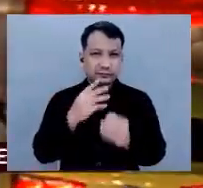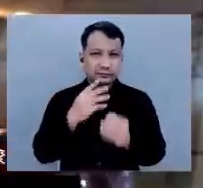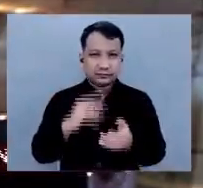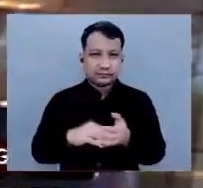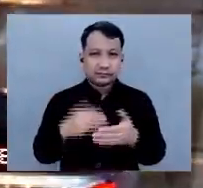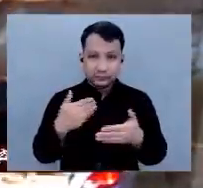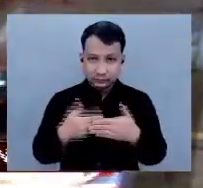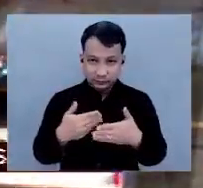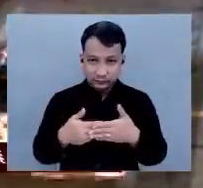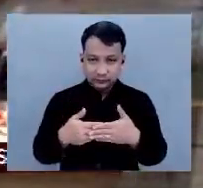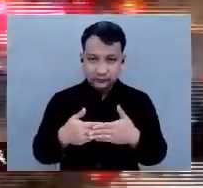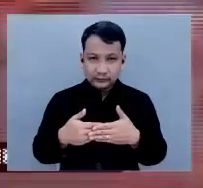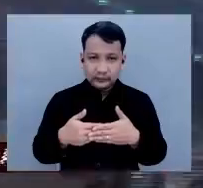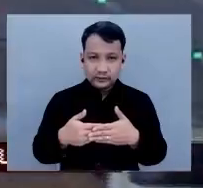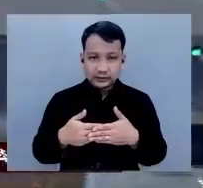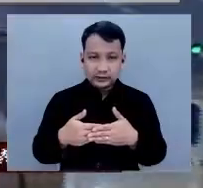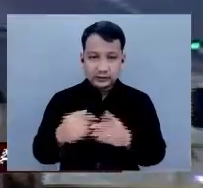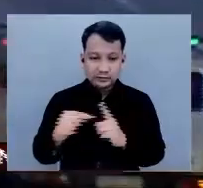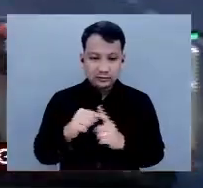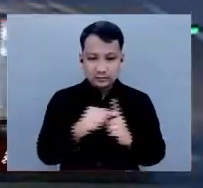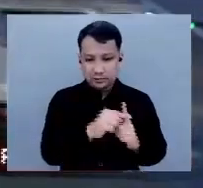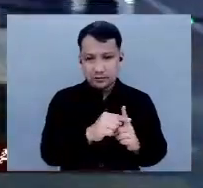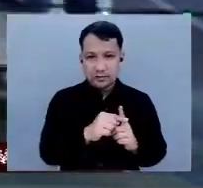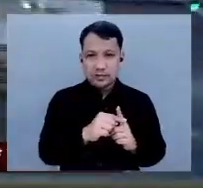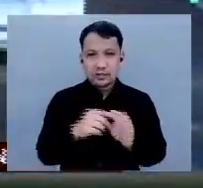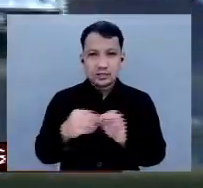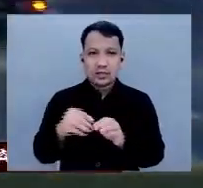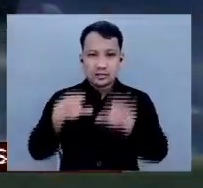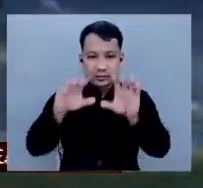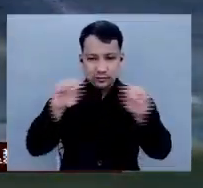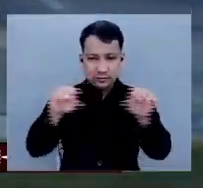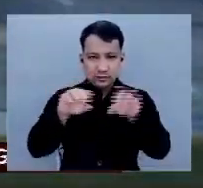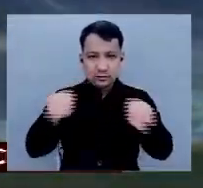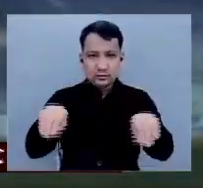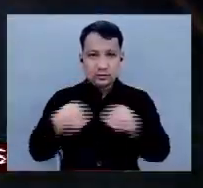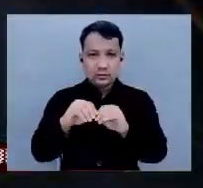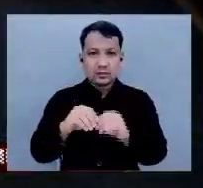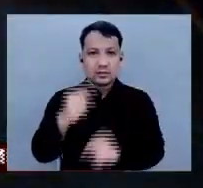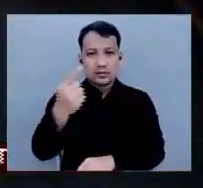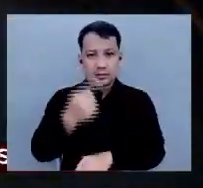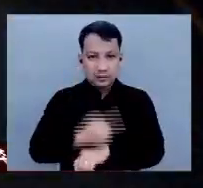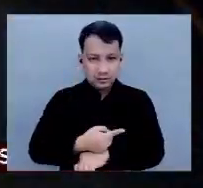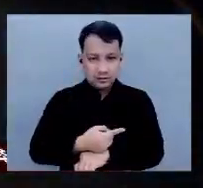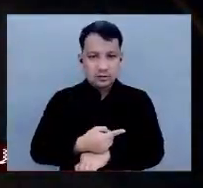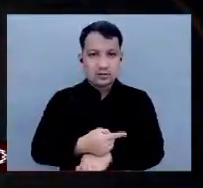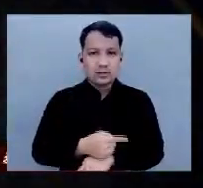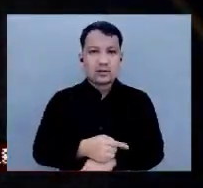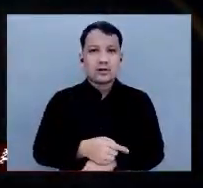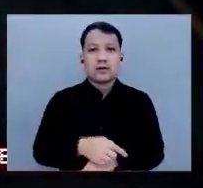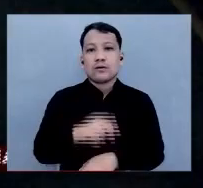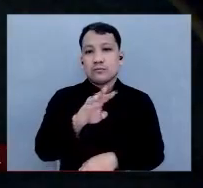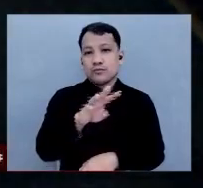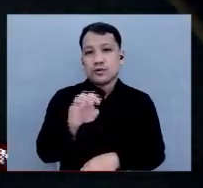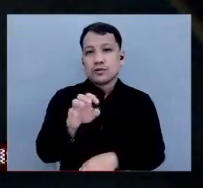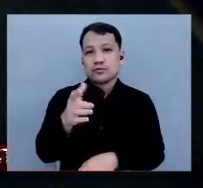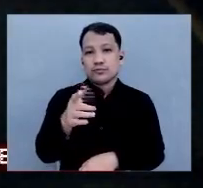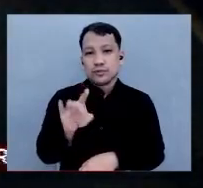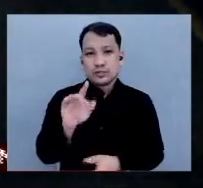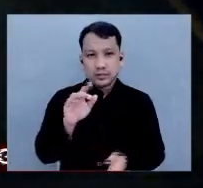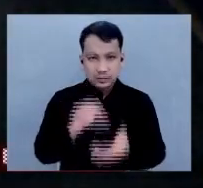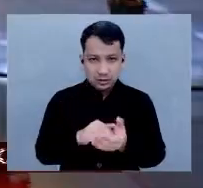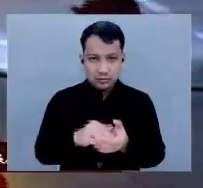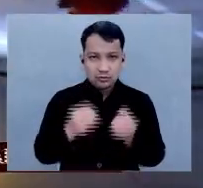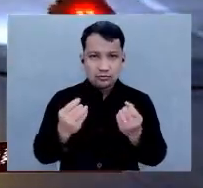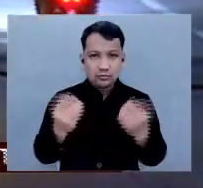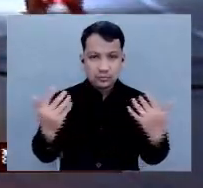na undas at kapaskuhan. Ayon sa MMDA, sa loob ng isang araw, nasa 428,000 vehicles na ang dumaraan sa